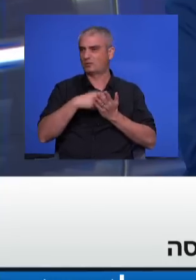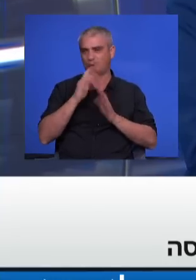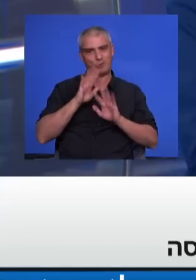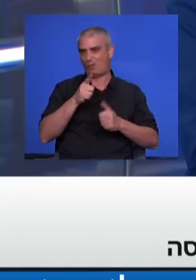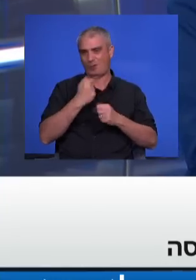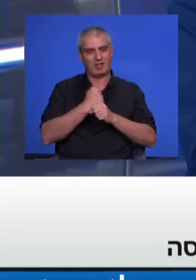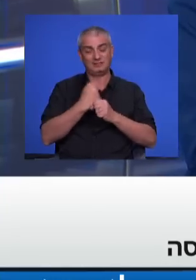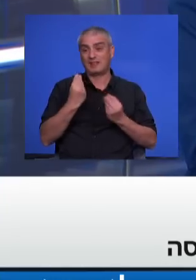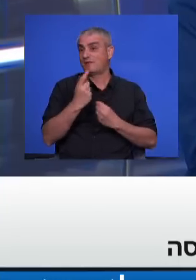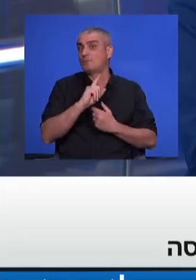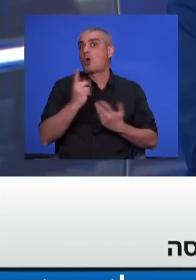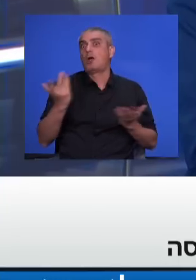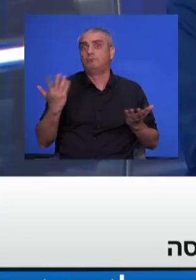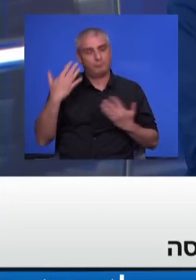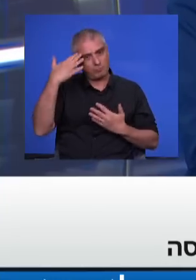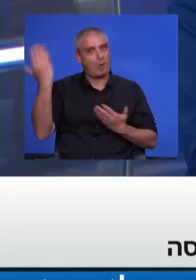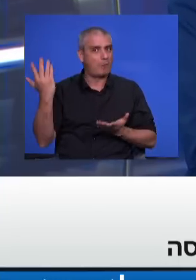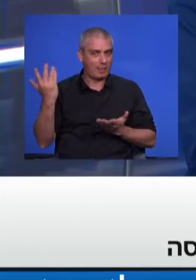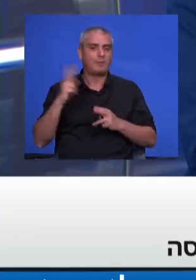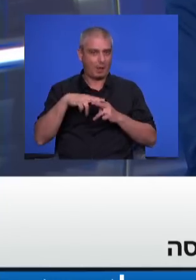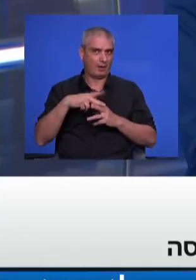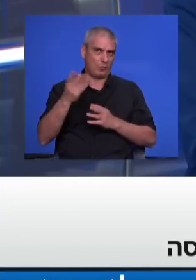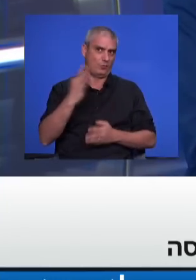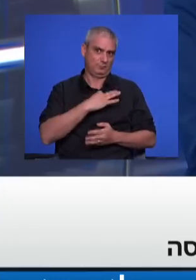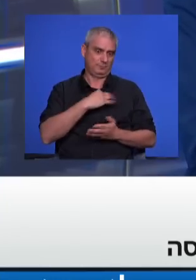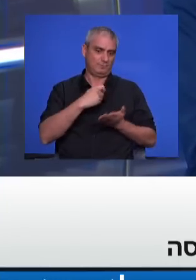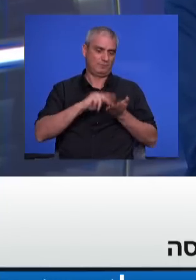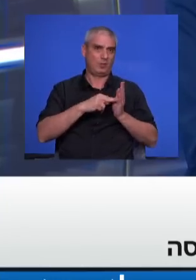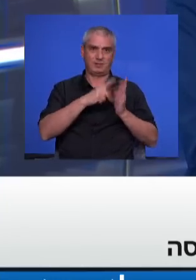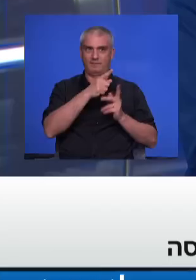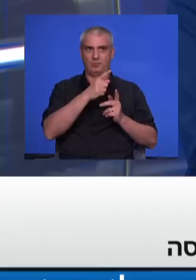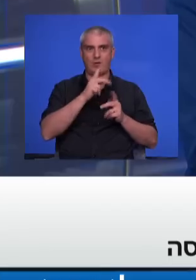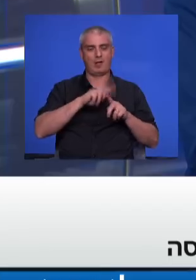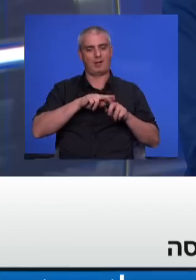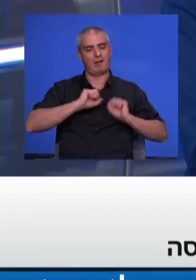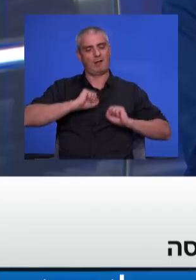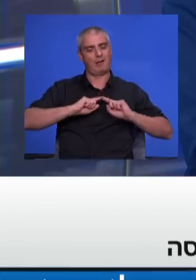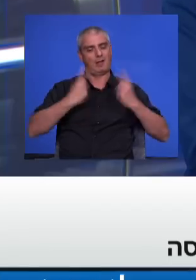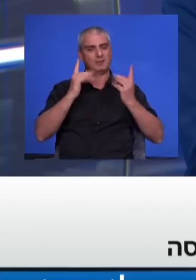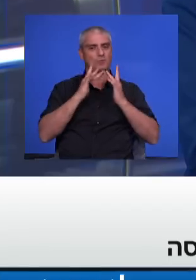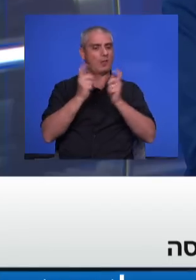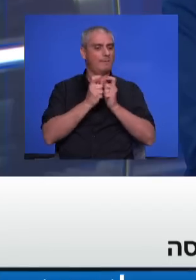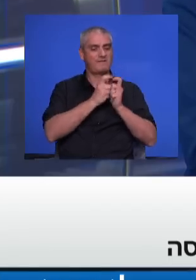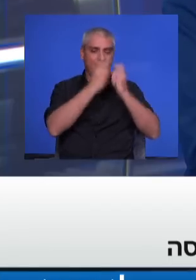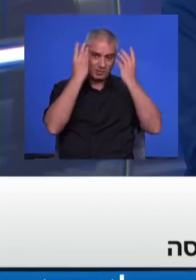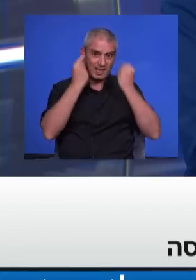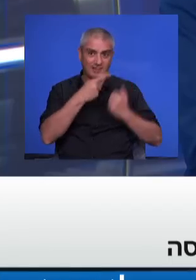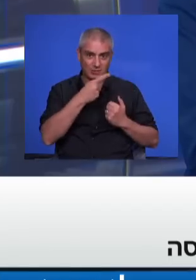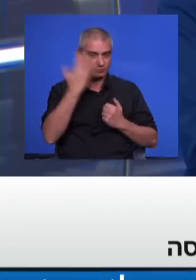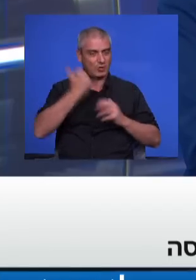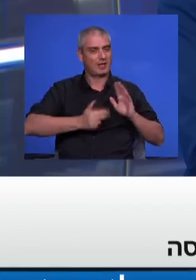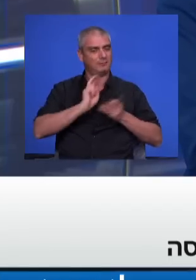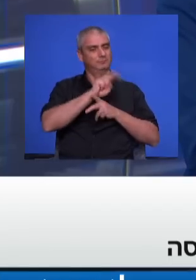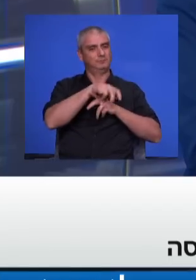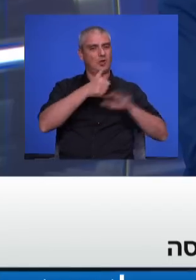צעדים לא פופולריים, זה אחר כך גם עלה לו במחיר פוליטי וגרם לו להתנהל אולי בצורה אחרת, נגיד מול המפלגות החרדיות כראש ממשלה